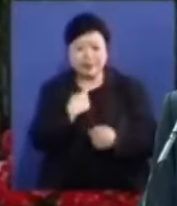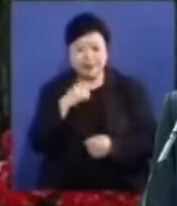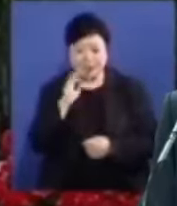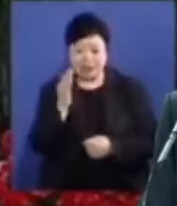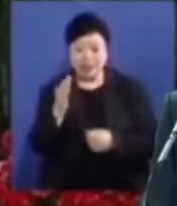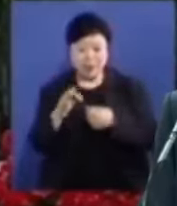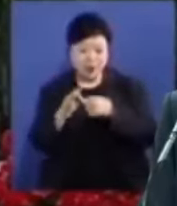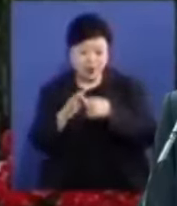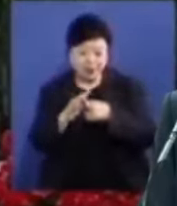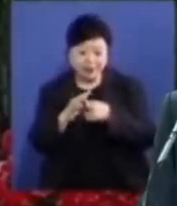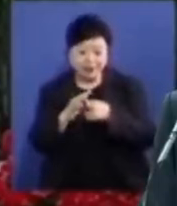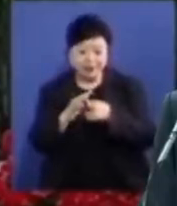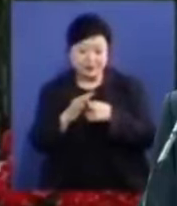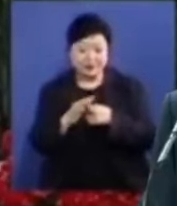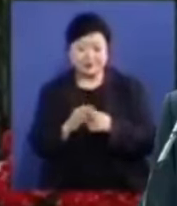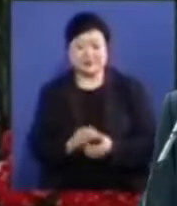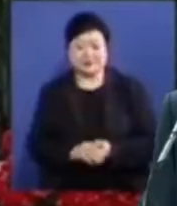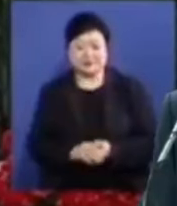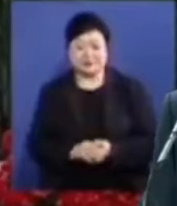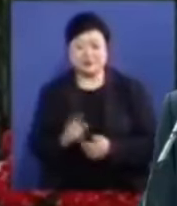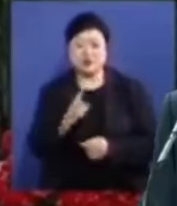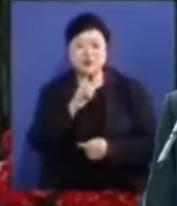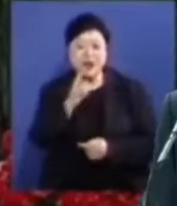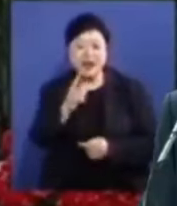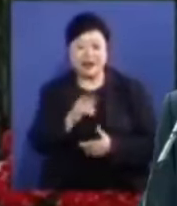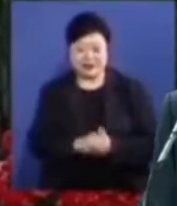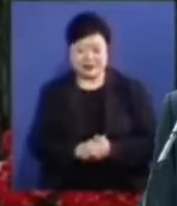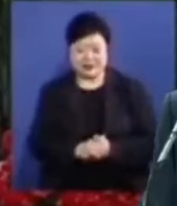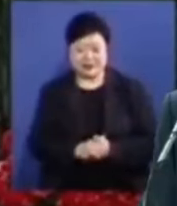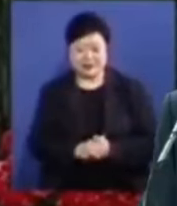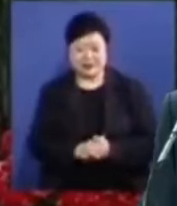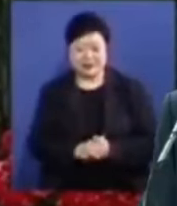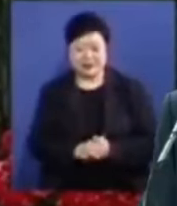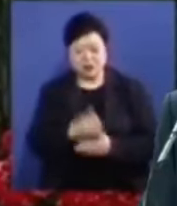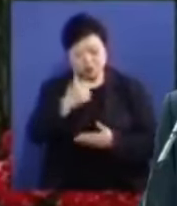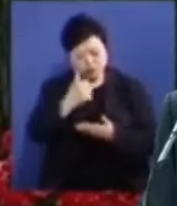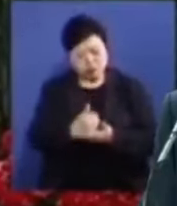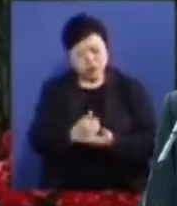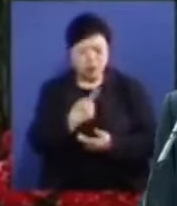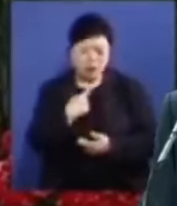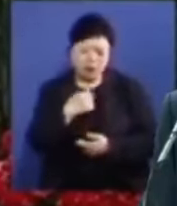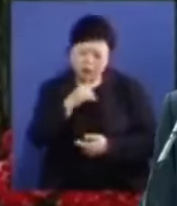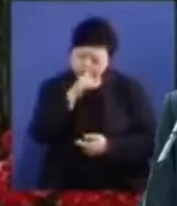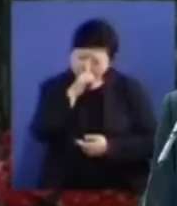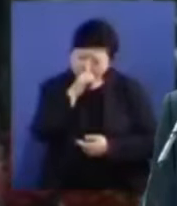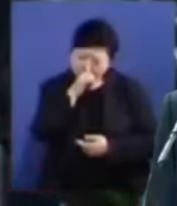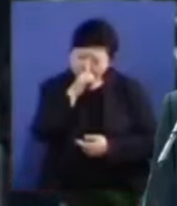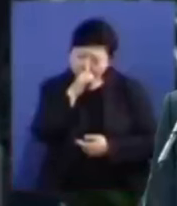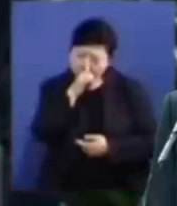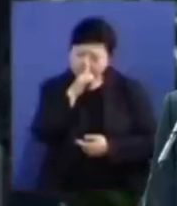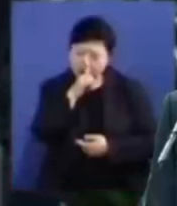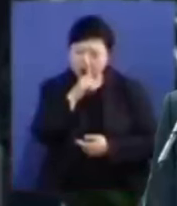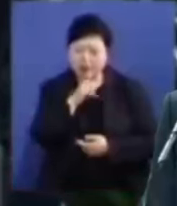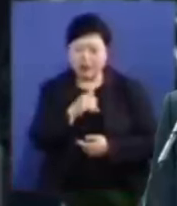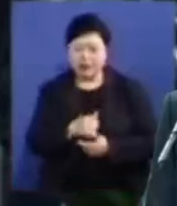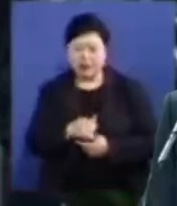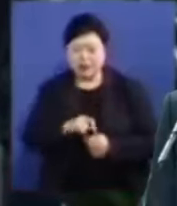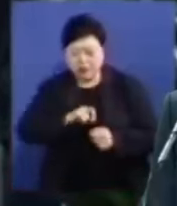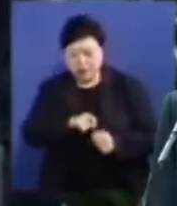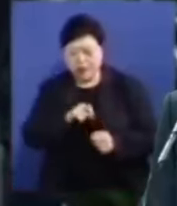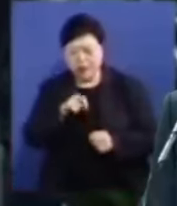되면 의뢰하는 것이 무슨 죄를 저질러서 부응을 받고 있는가